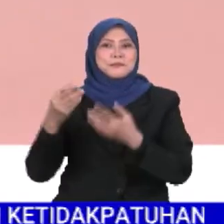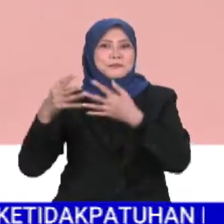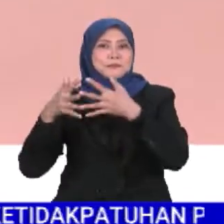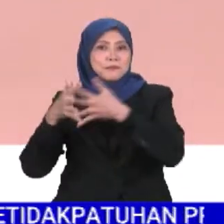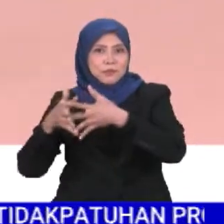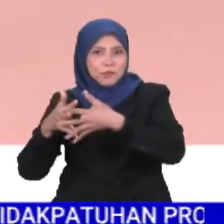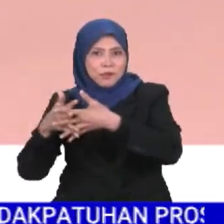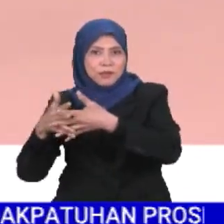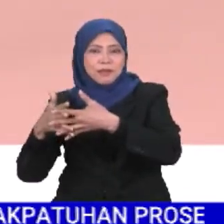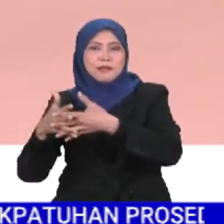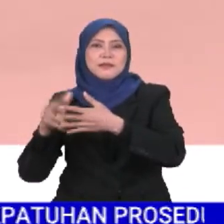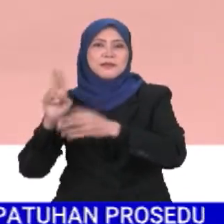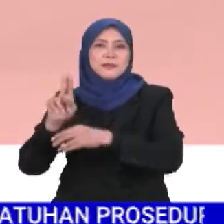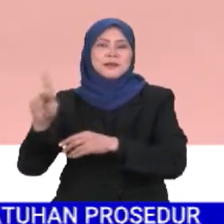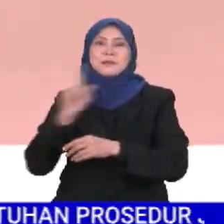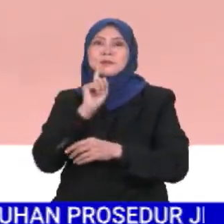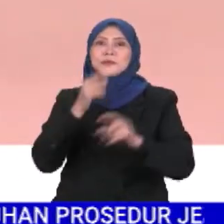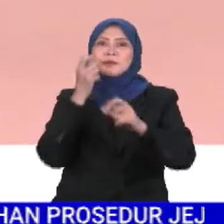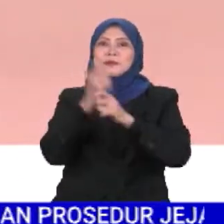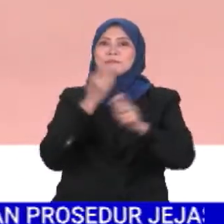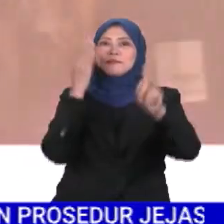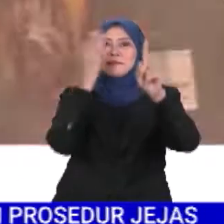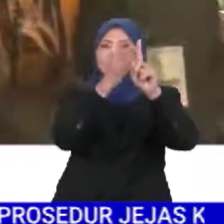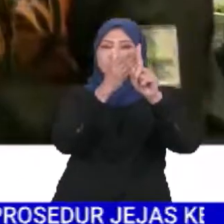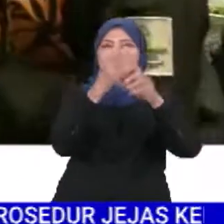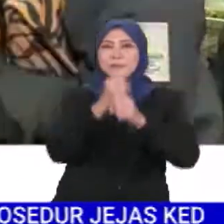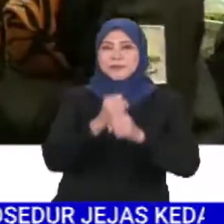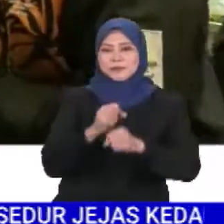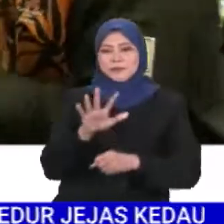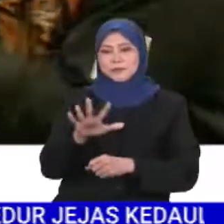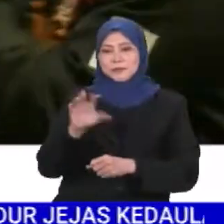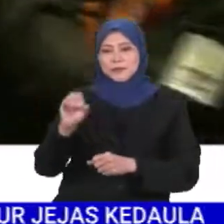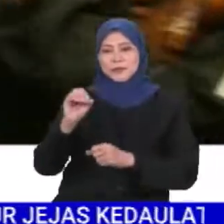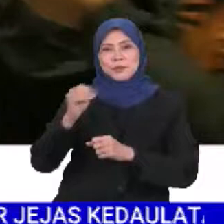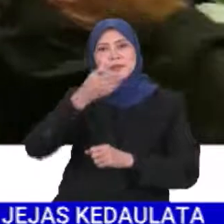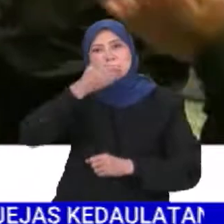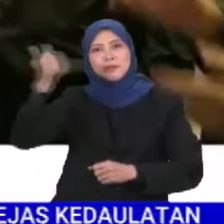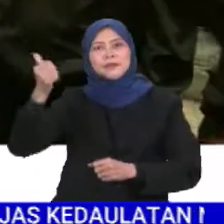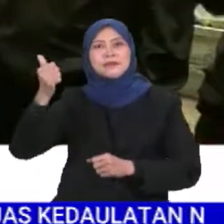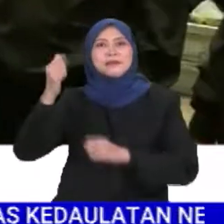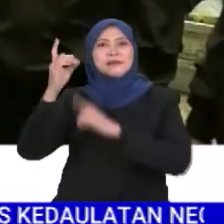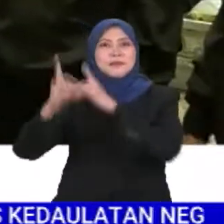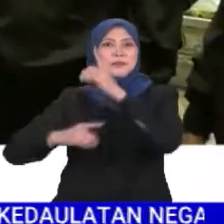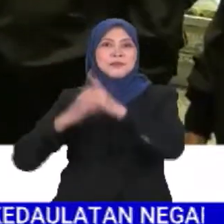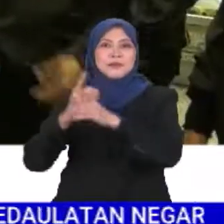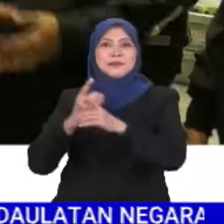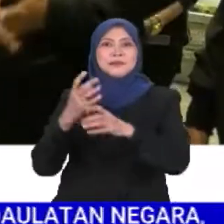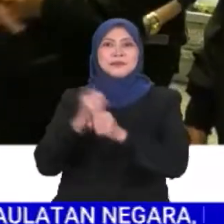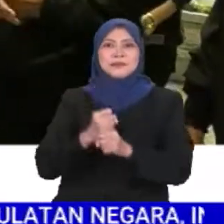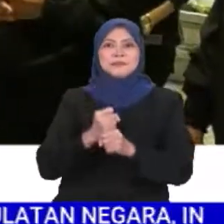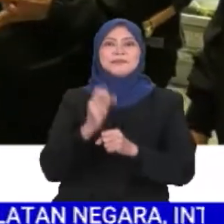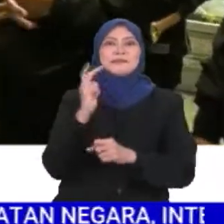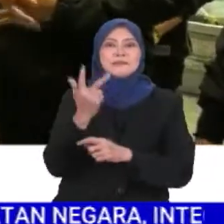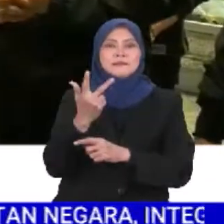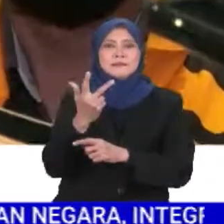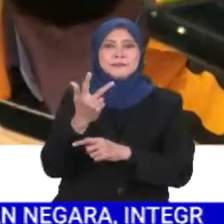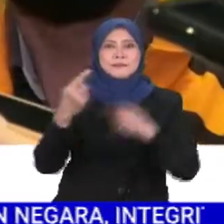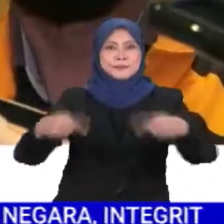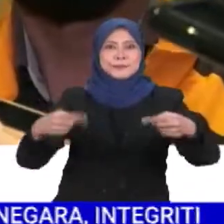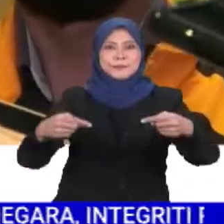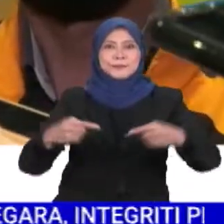ini dan kini meletakkan sasaran menembusi ranking 50 terbaik dunia Pada penampilan ketiga di kejohanan